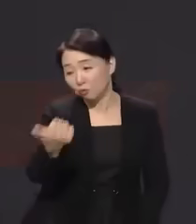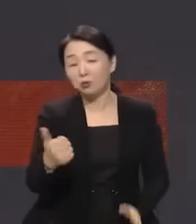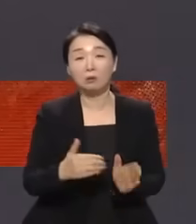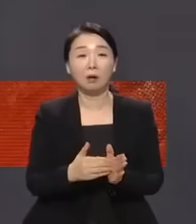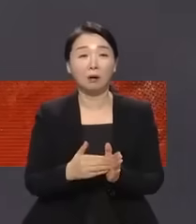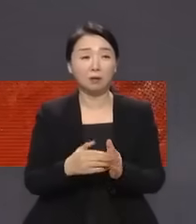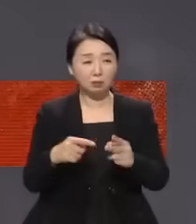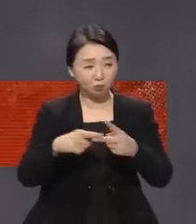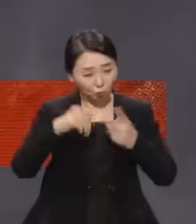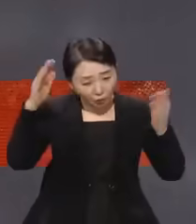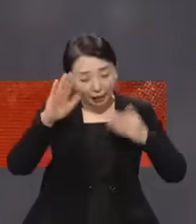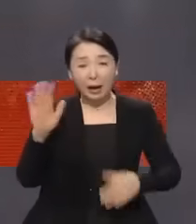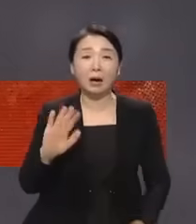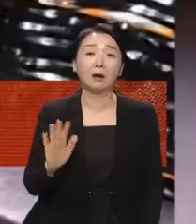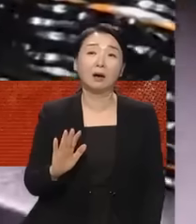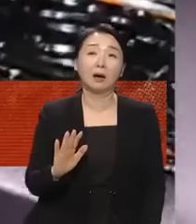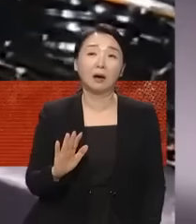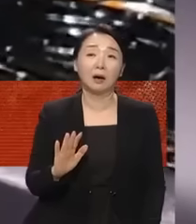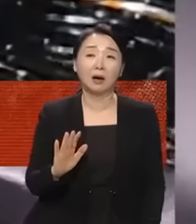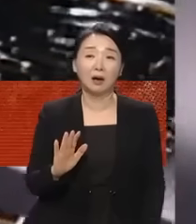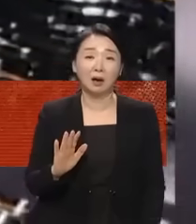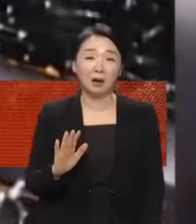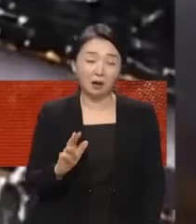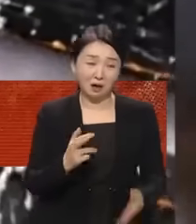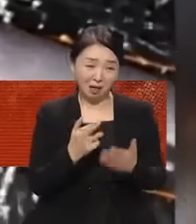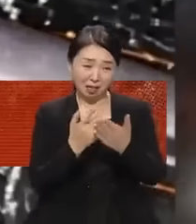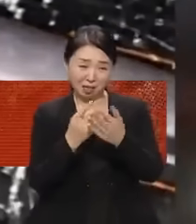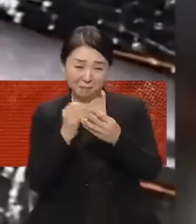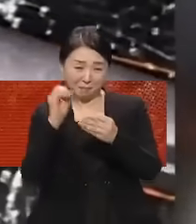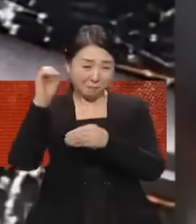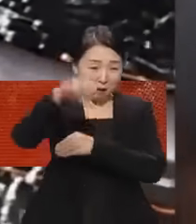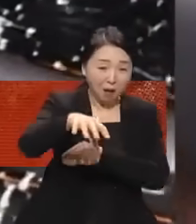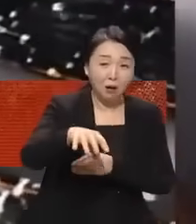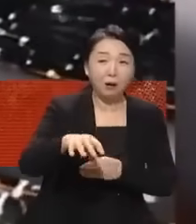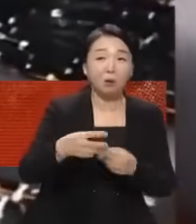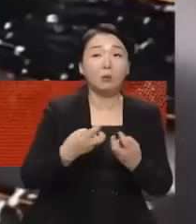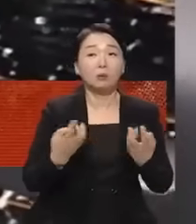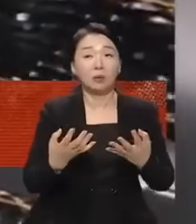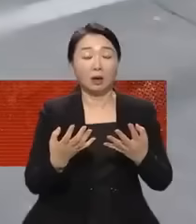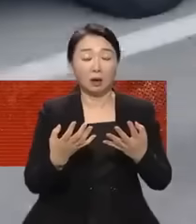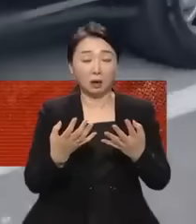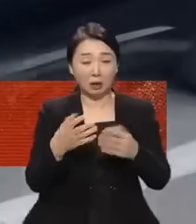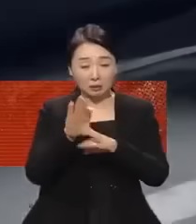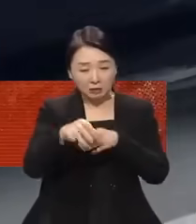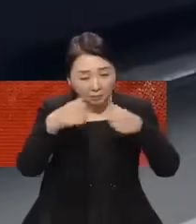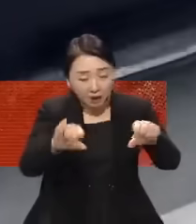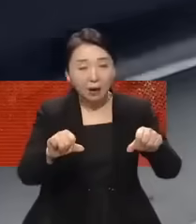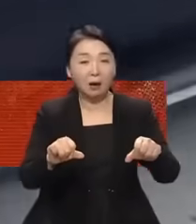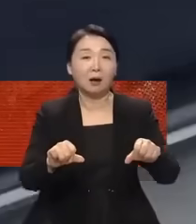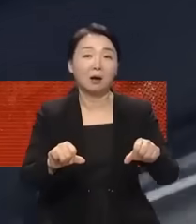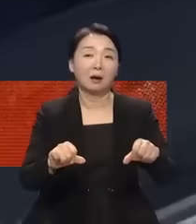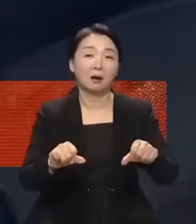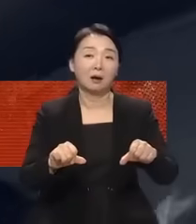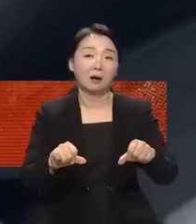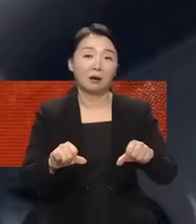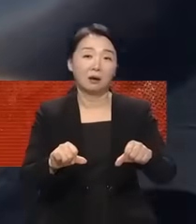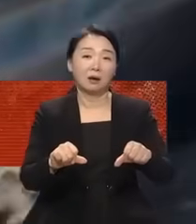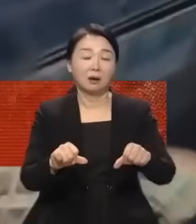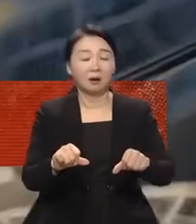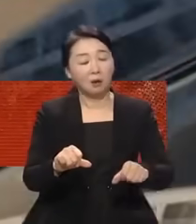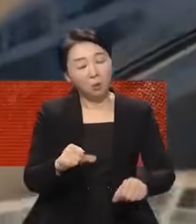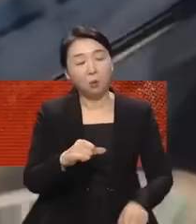아닌 거 같은데 저걸 저 바깥으로 던지면 사람 뭐 어떻게 자 보세요 차 박살난 거 보십시오